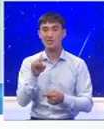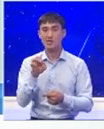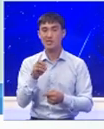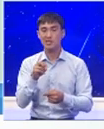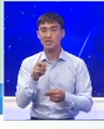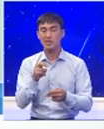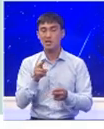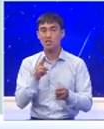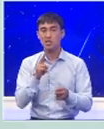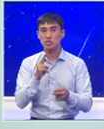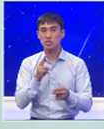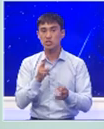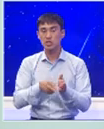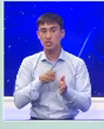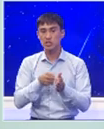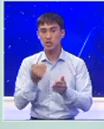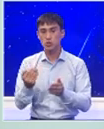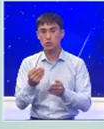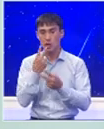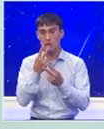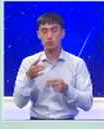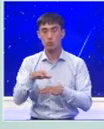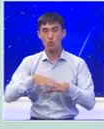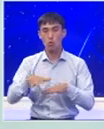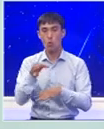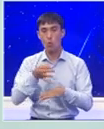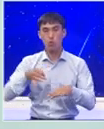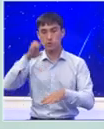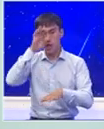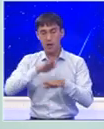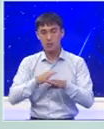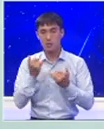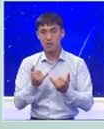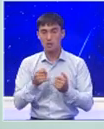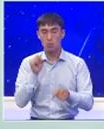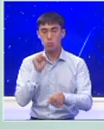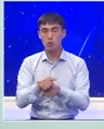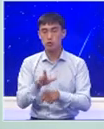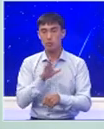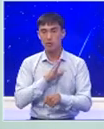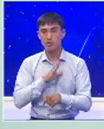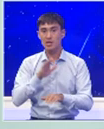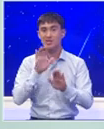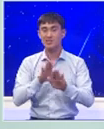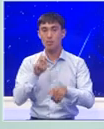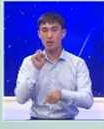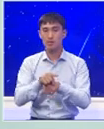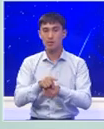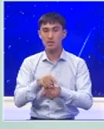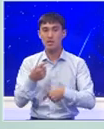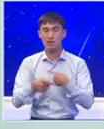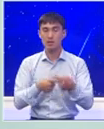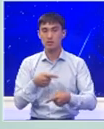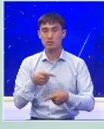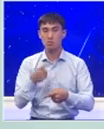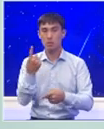станция Ұзынағаш. Сол үш өңірді қазір нақты қарап отырмыз. Облыс әкімі қазір поручение берілді зам әкімдеріне. Енді Алла қаласа